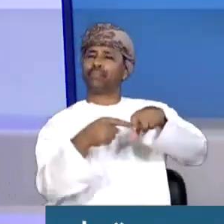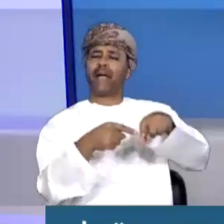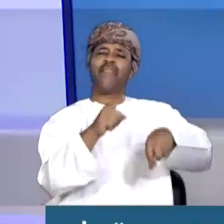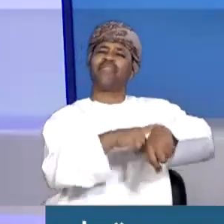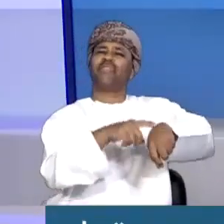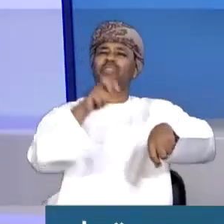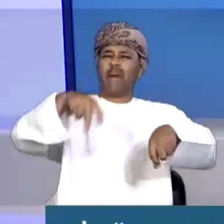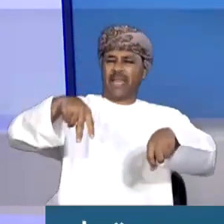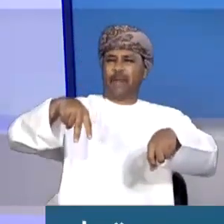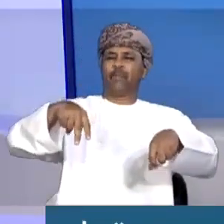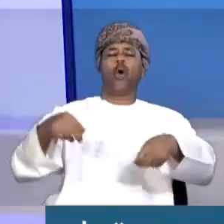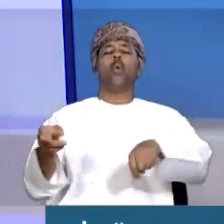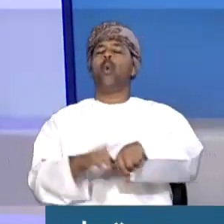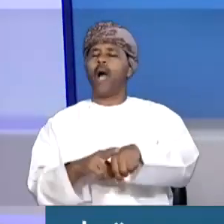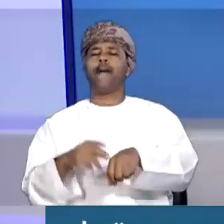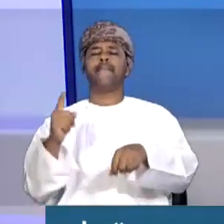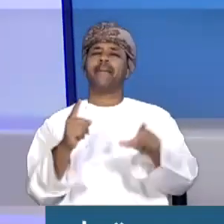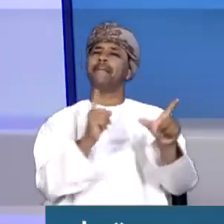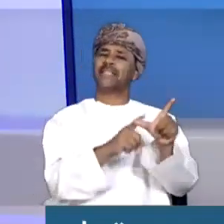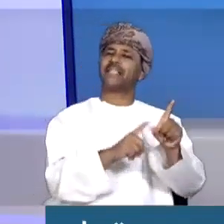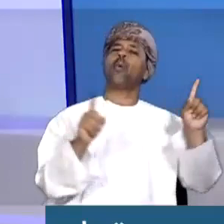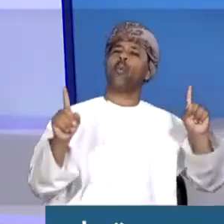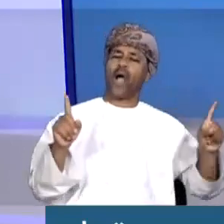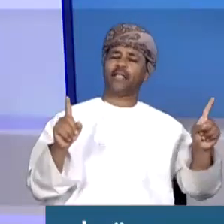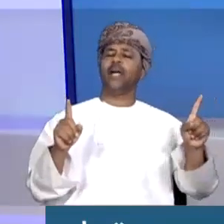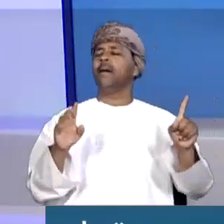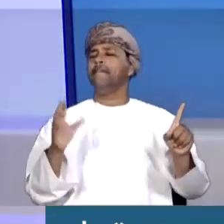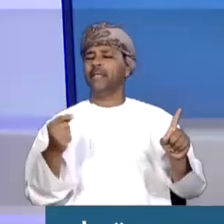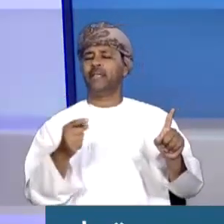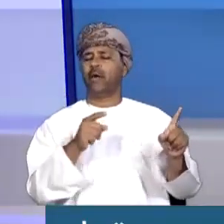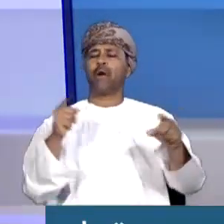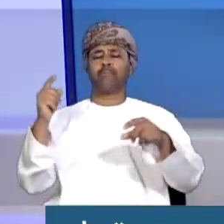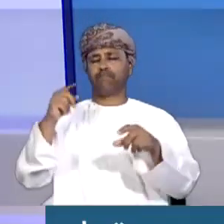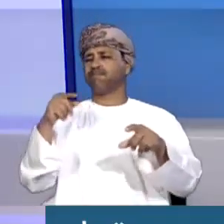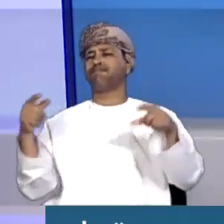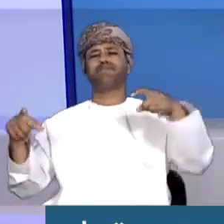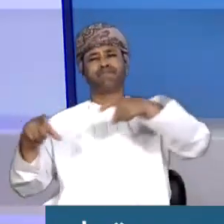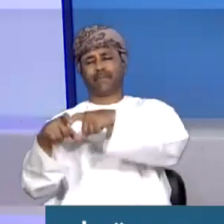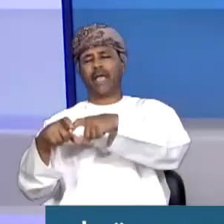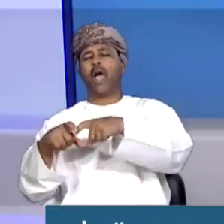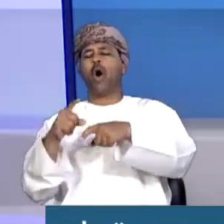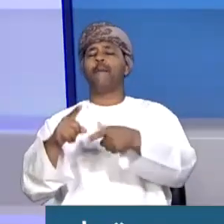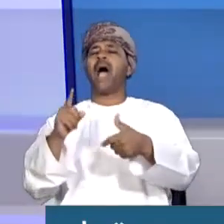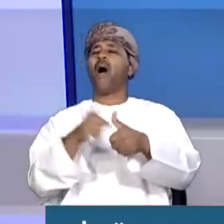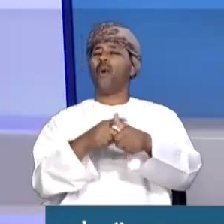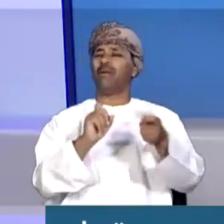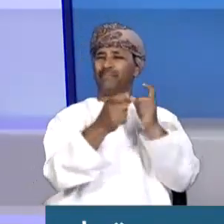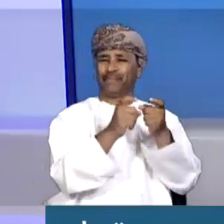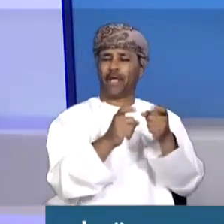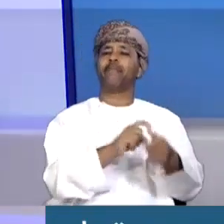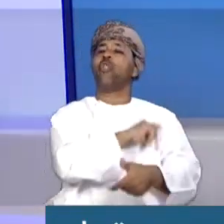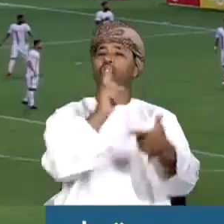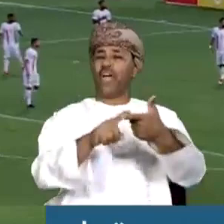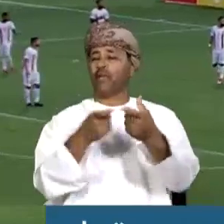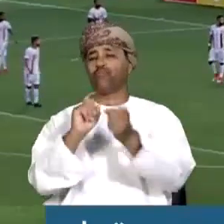بهدف معتز صالح، وعادل مسقط النتيجة برأسية المحترف قادر فال في منتصف الشوط الأول. وفي الشوط